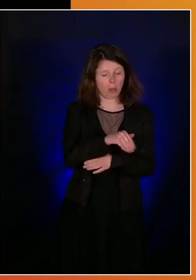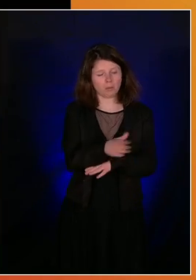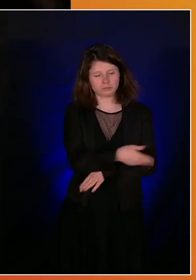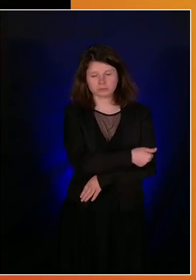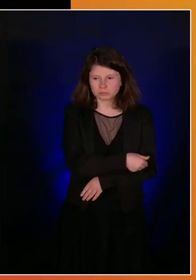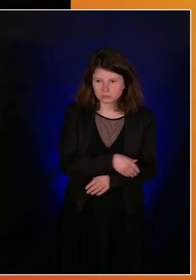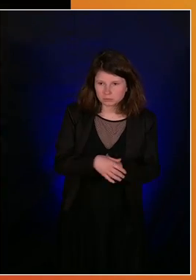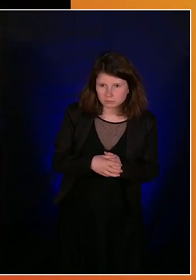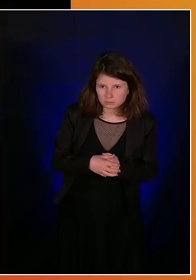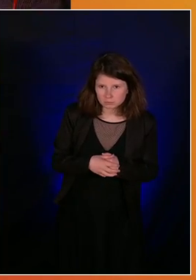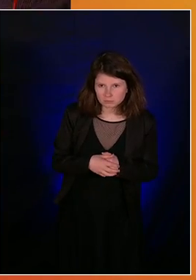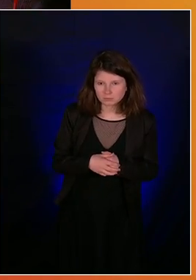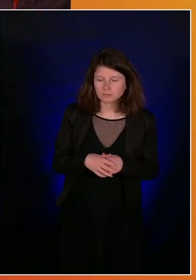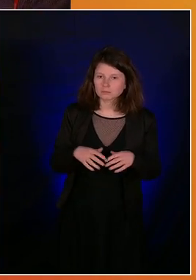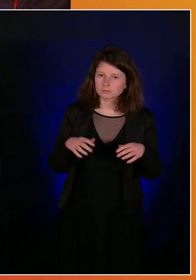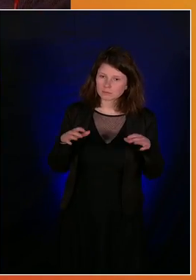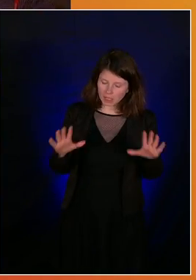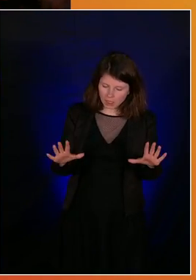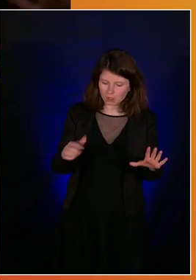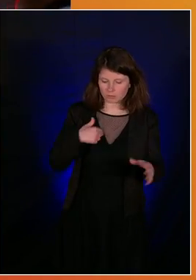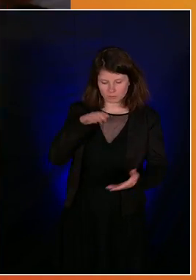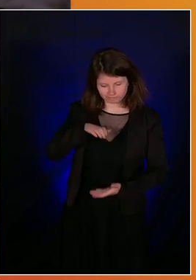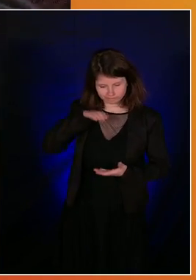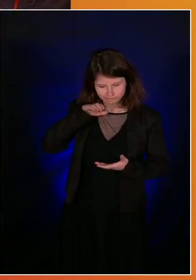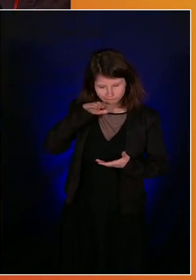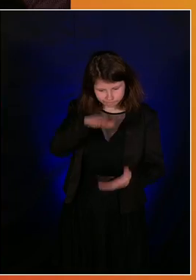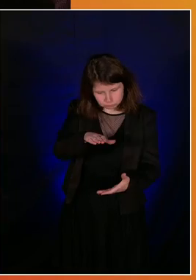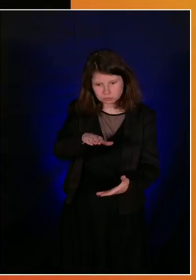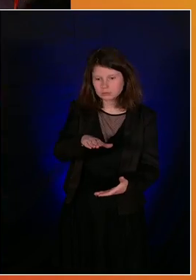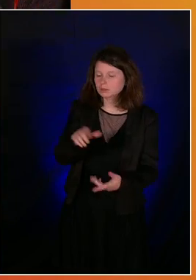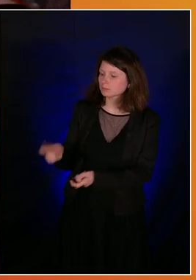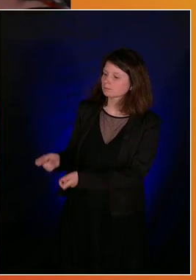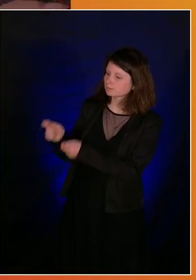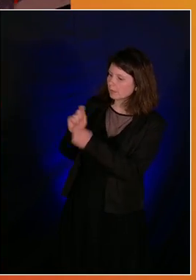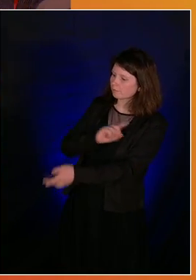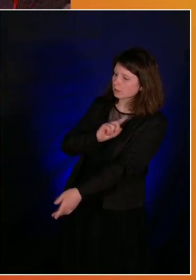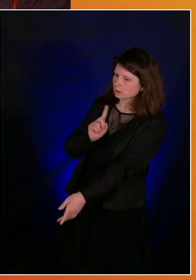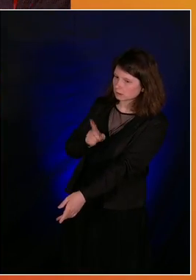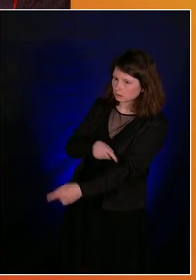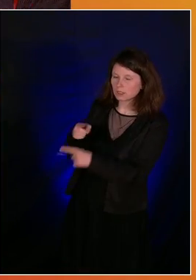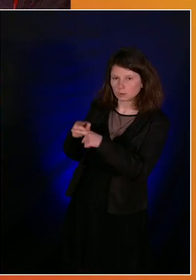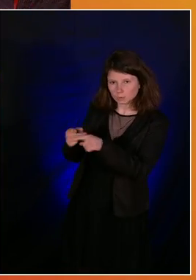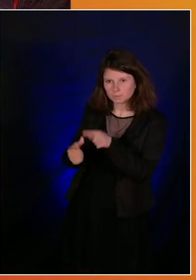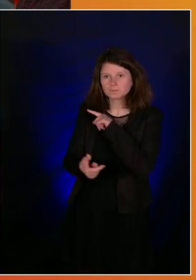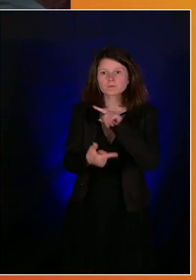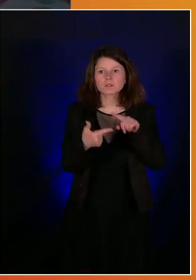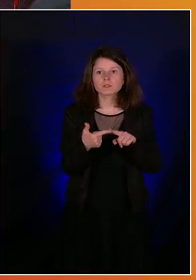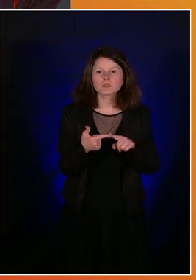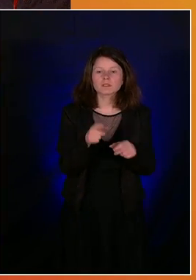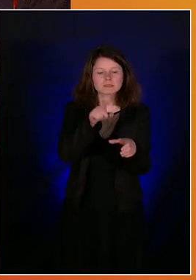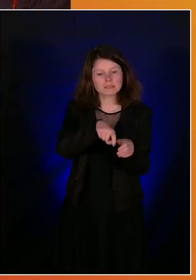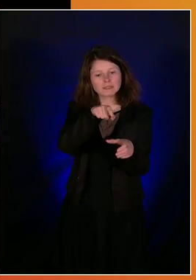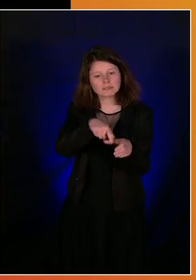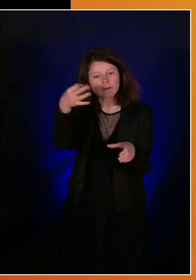donc je vais m'exprimer au nom de la fédération mineénergie du syndicat de la centrale de Gardane et de l'Union